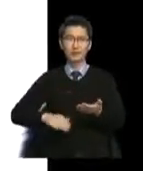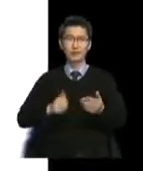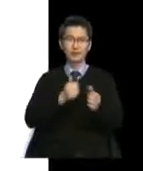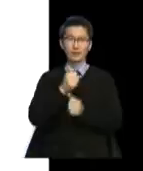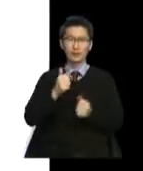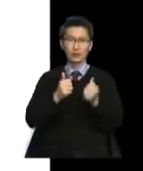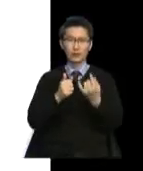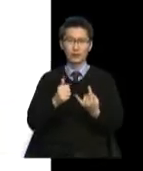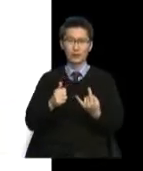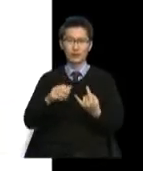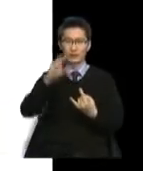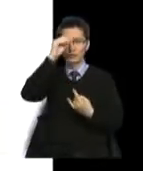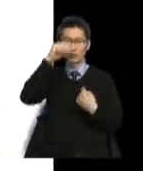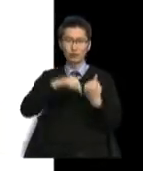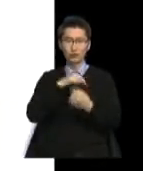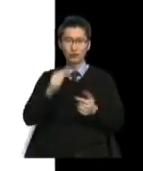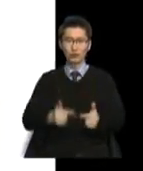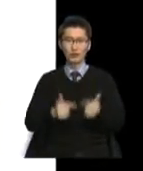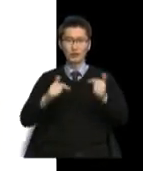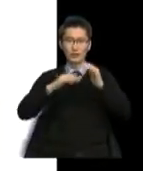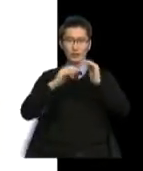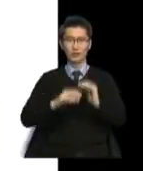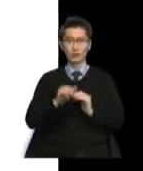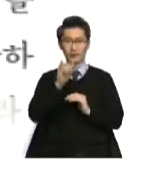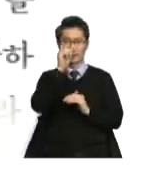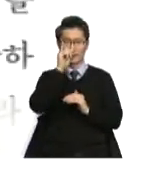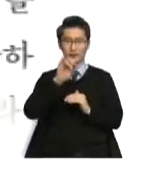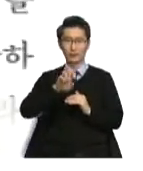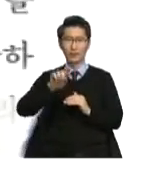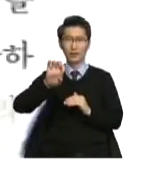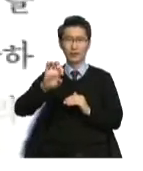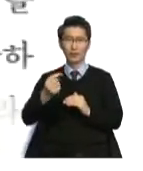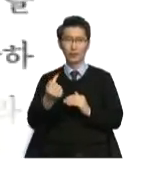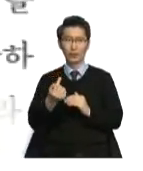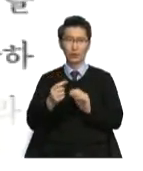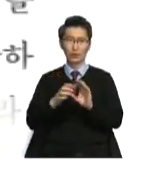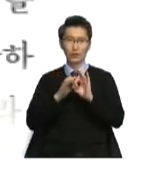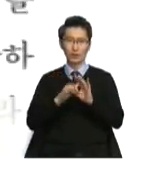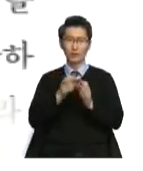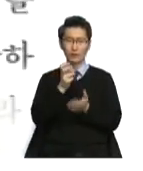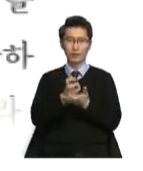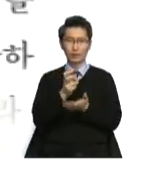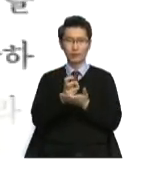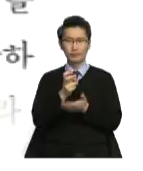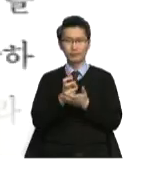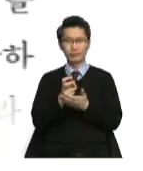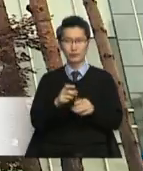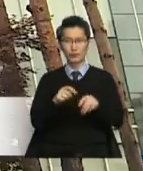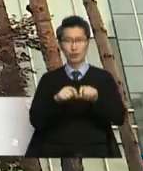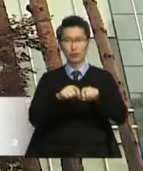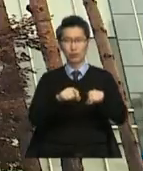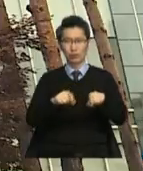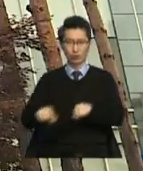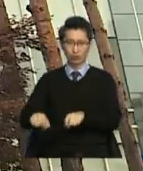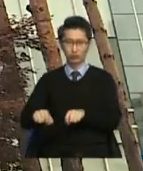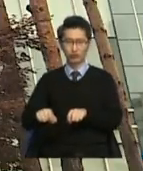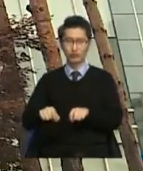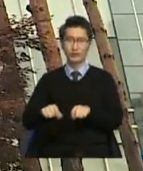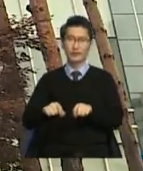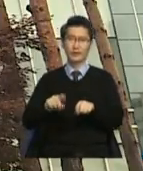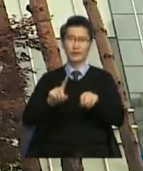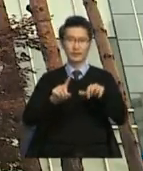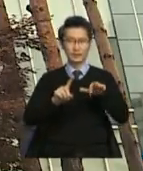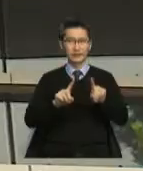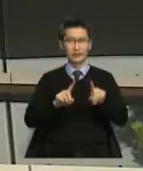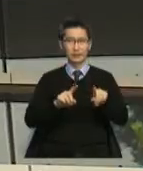주민자치의 시범 운영 기간과 확대 내용을 담고 있는 마포구 주민자치에 관련 조례안이 보류됐습니다. 지난 4월 한 차례